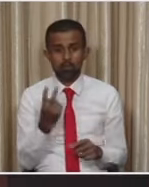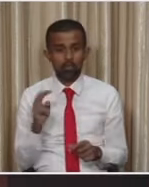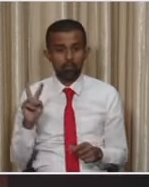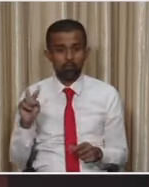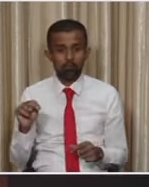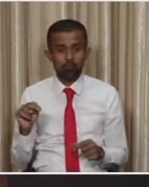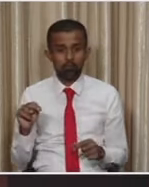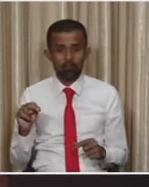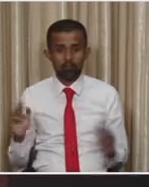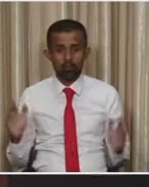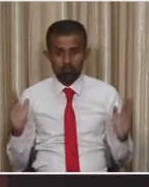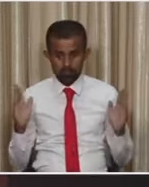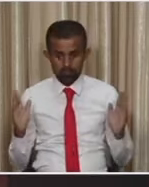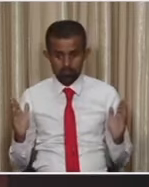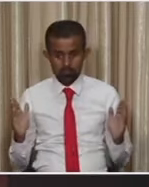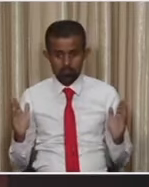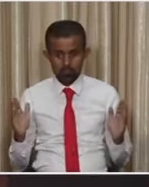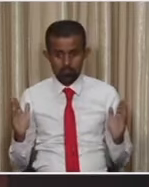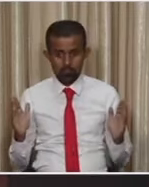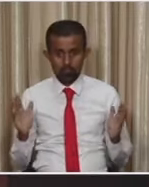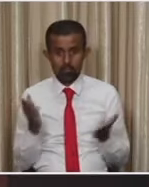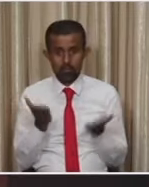දක්වා ඒ ගැලපුම